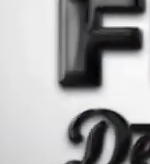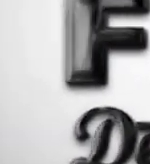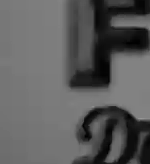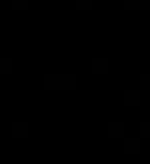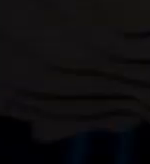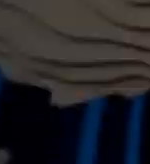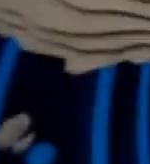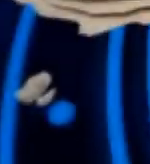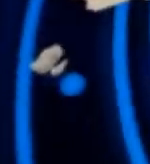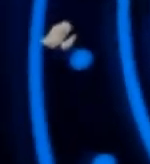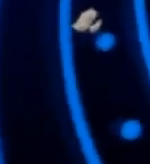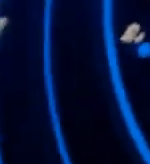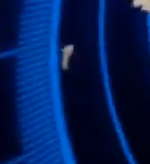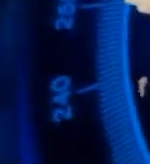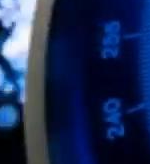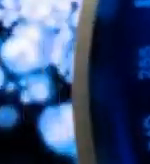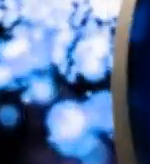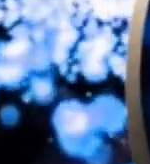देश की धड़कन।